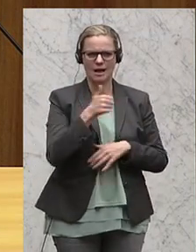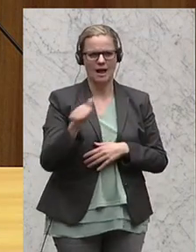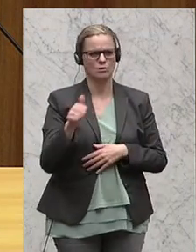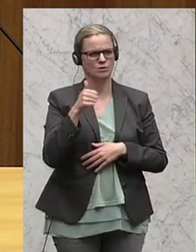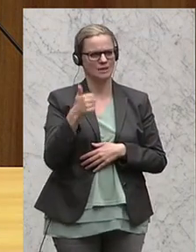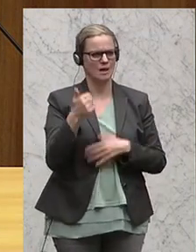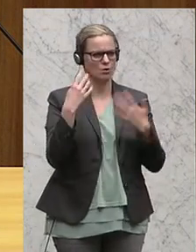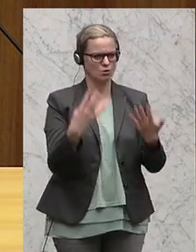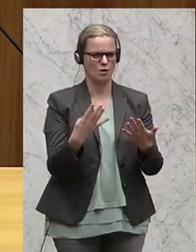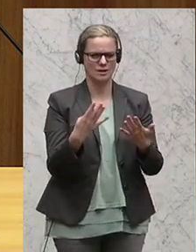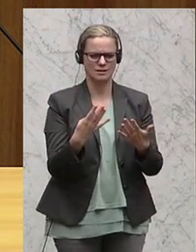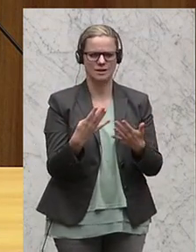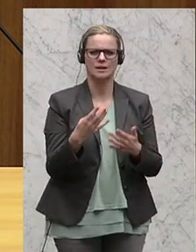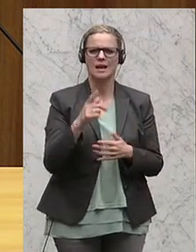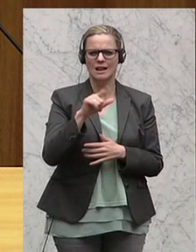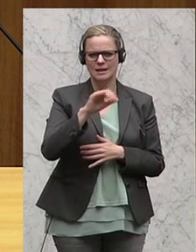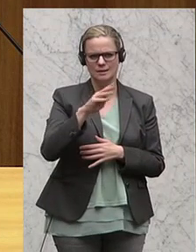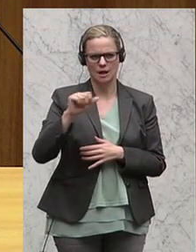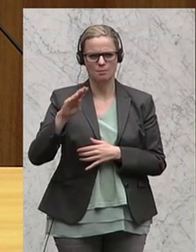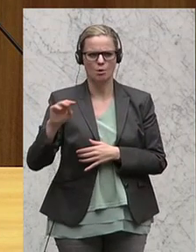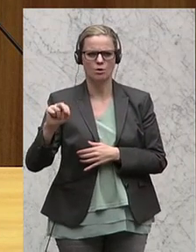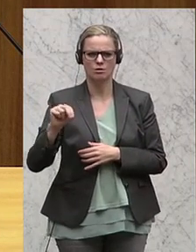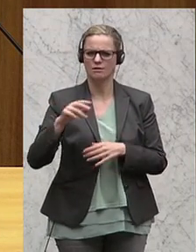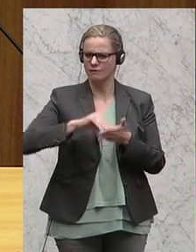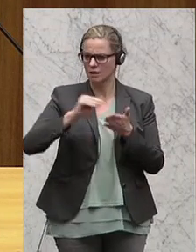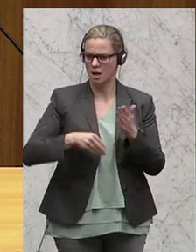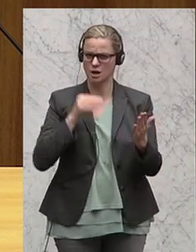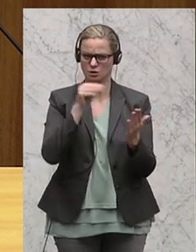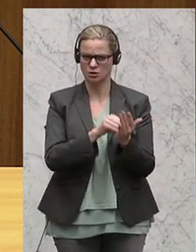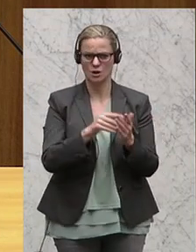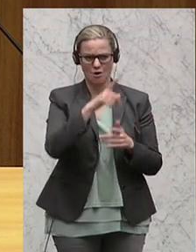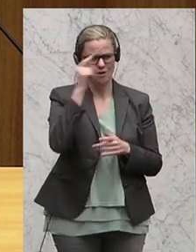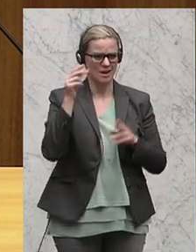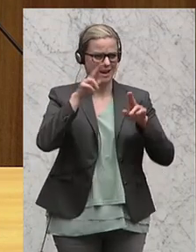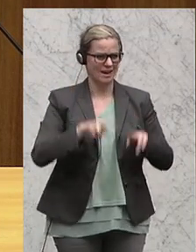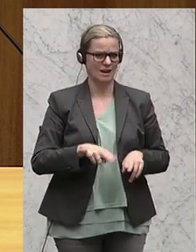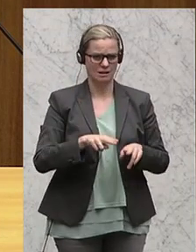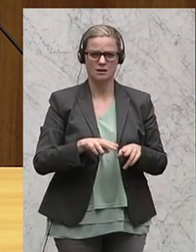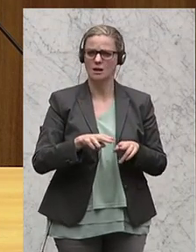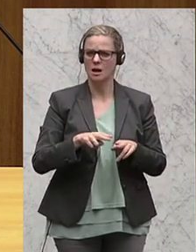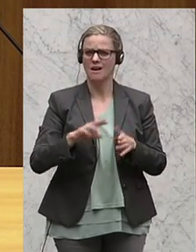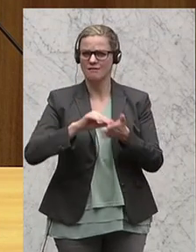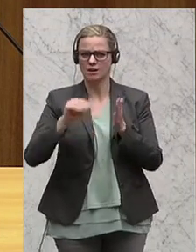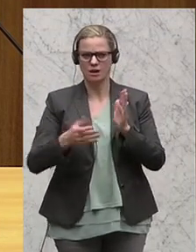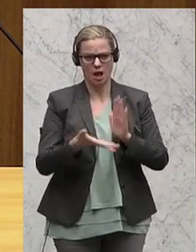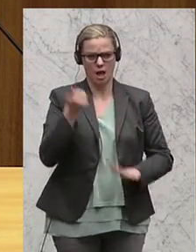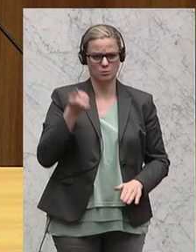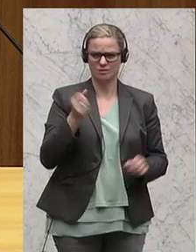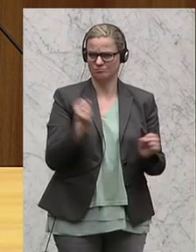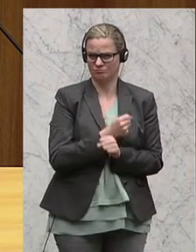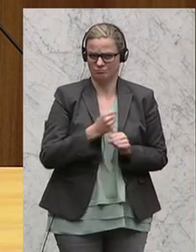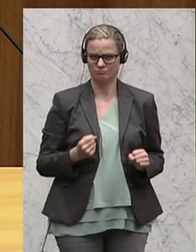191 im Lissabon-Vertrag geregelt und es kann durch einen völkerrechtlichen Vertrag nicht abgeschafft werden. Ganz im